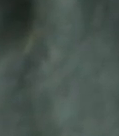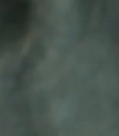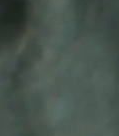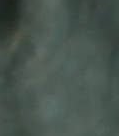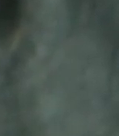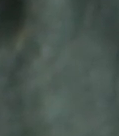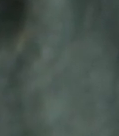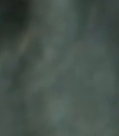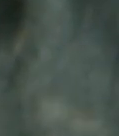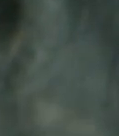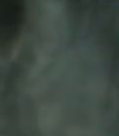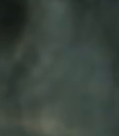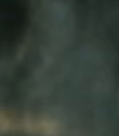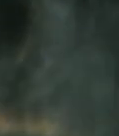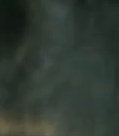Al-Fala.